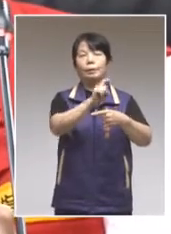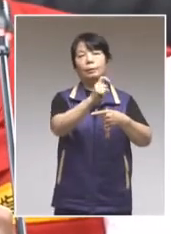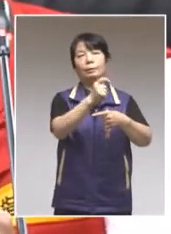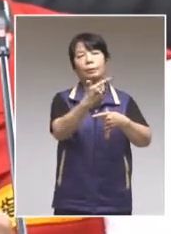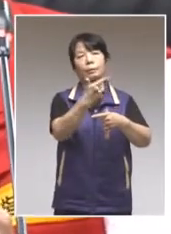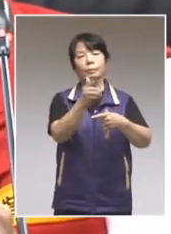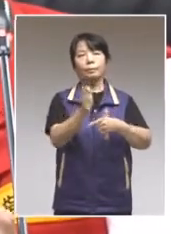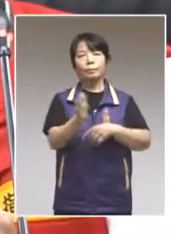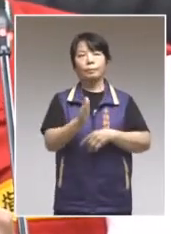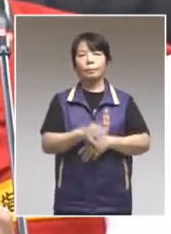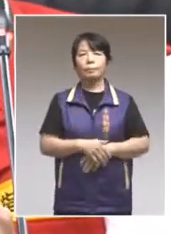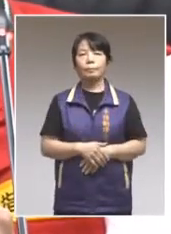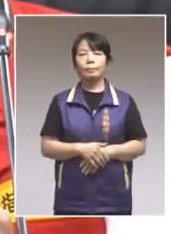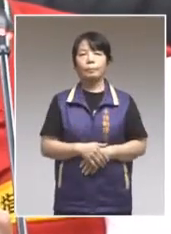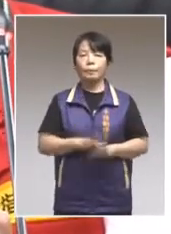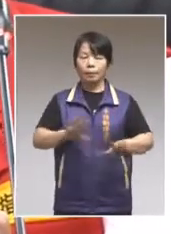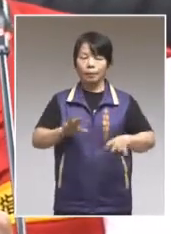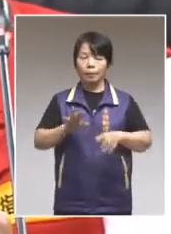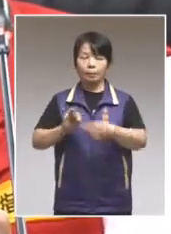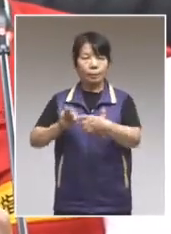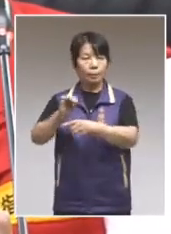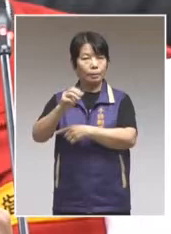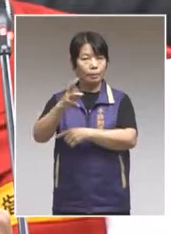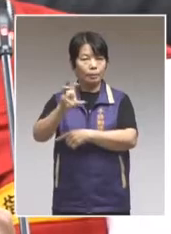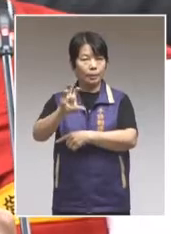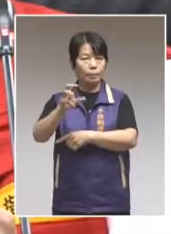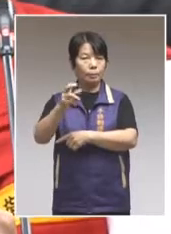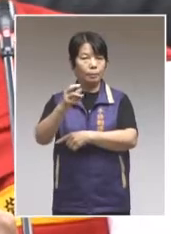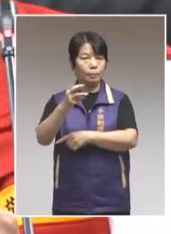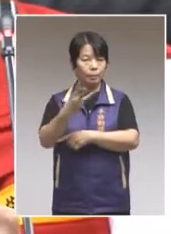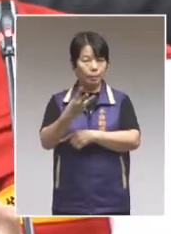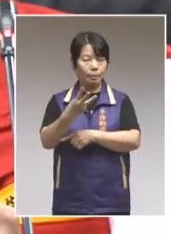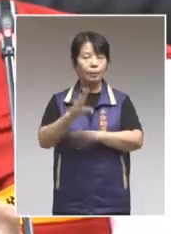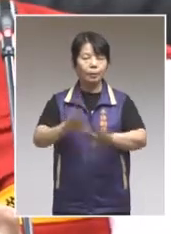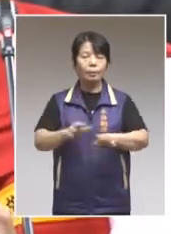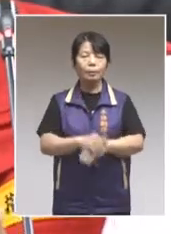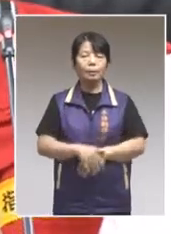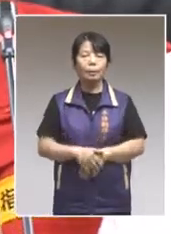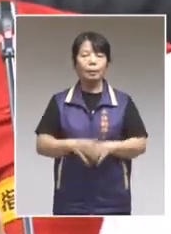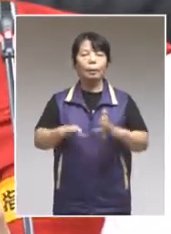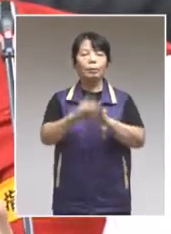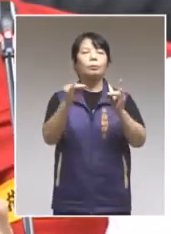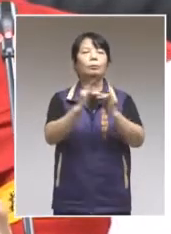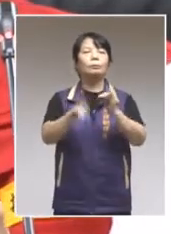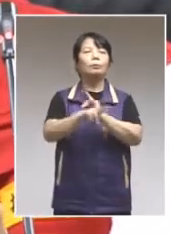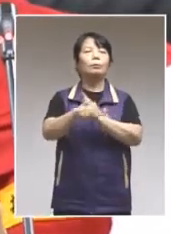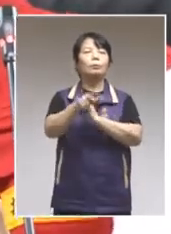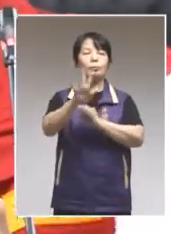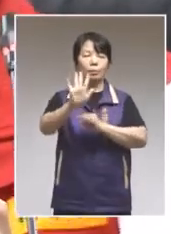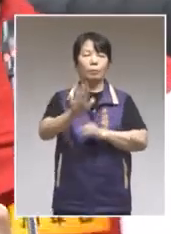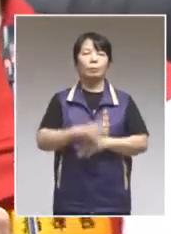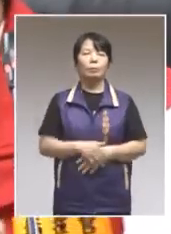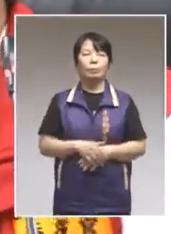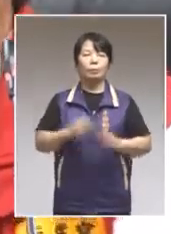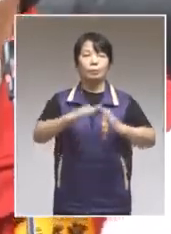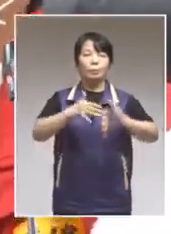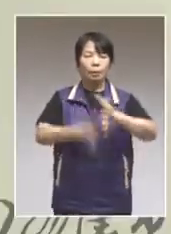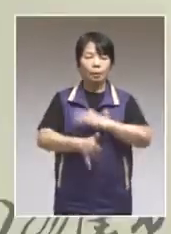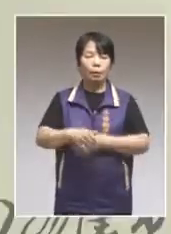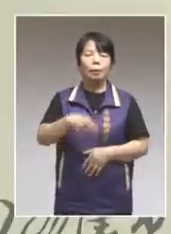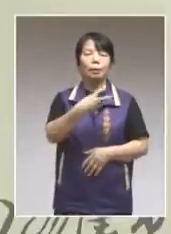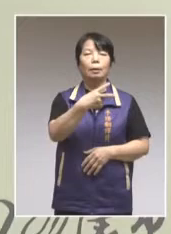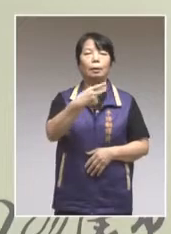16%左右那还有83.6%的这个空床数居家照护的人数到